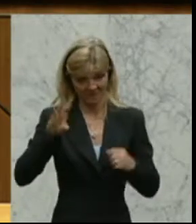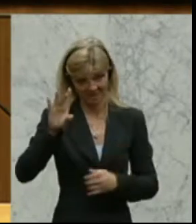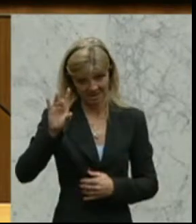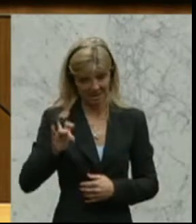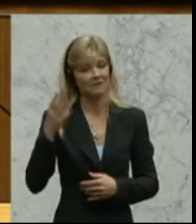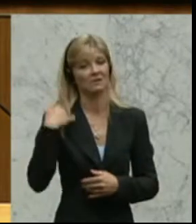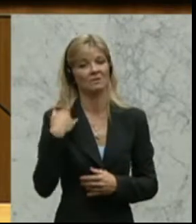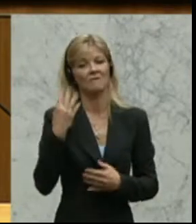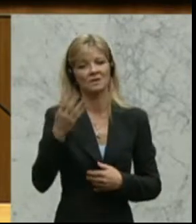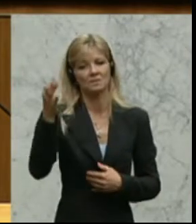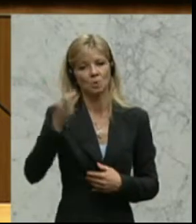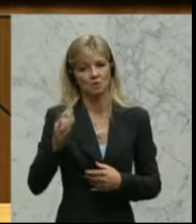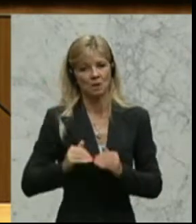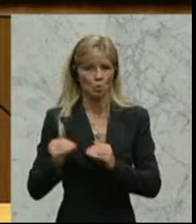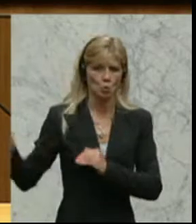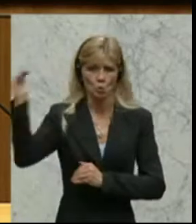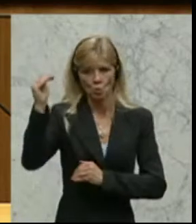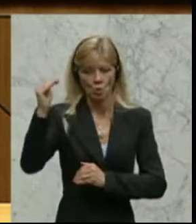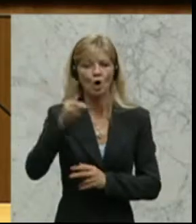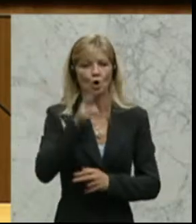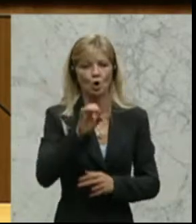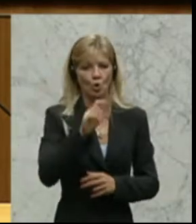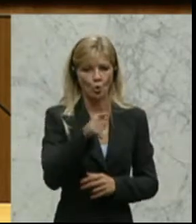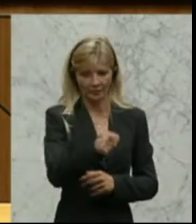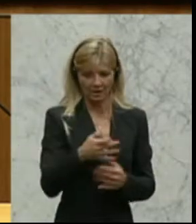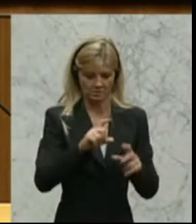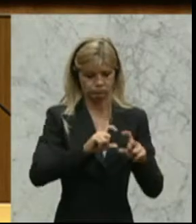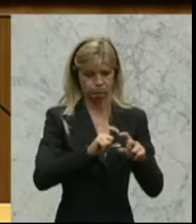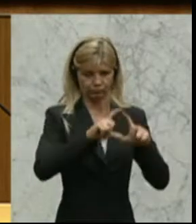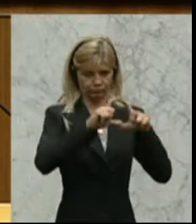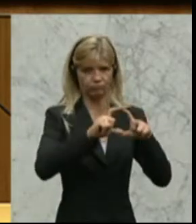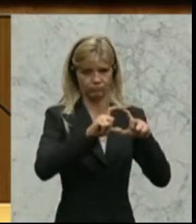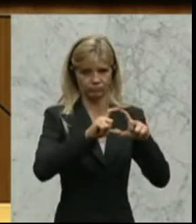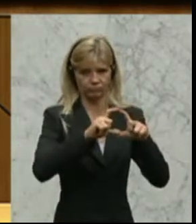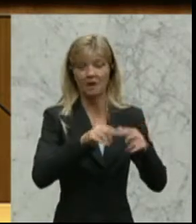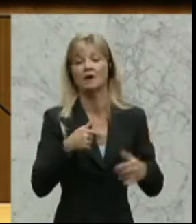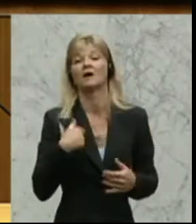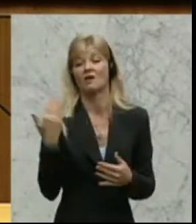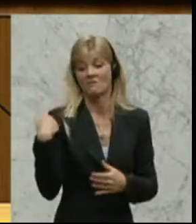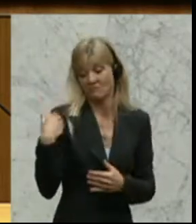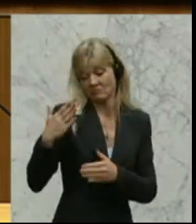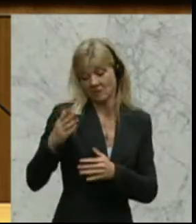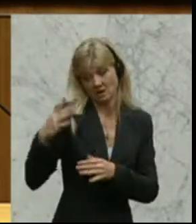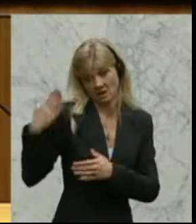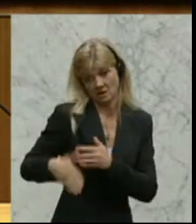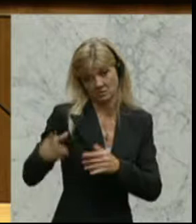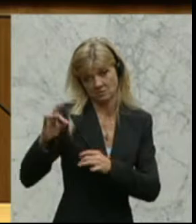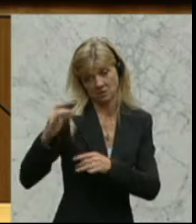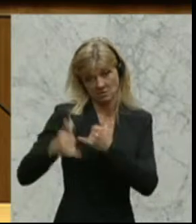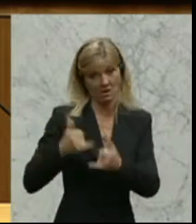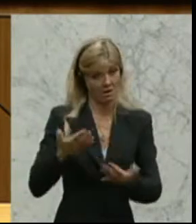Steuerrecht, die österreichischen Steuergesetze sind um 40% fetter geworden in den letzten 10 Jahren. Das